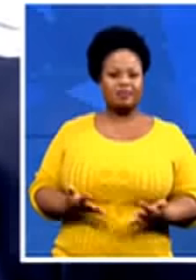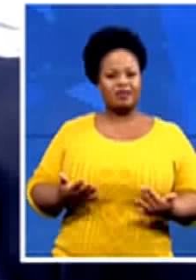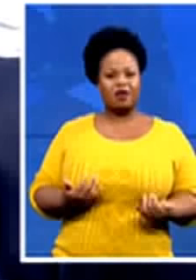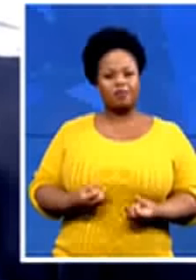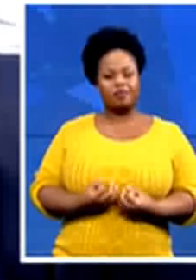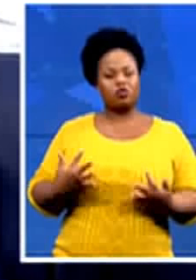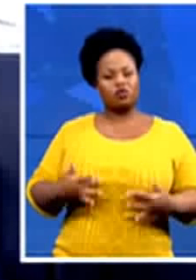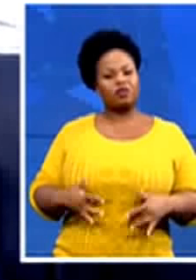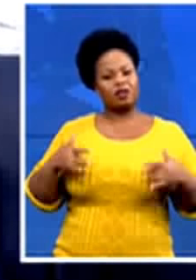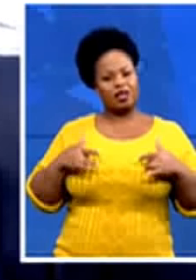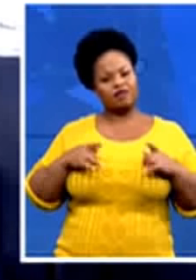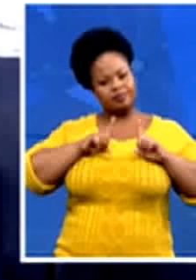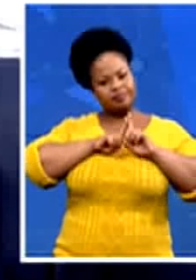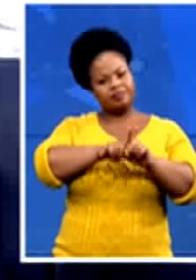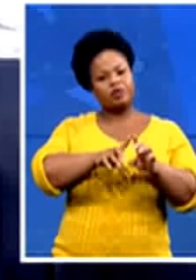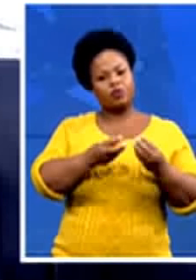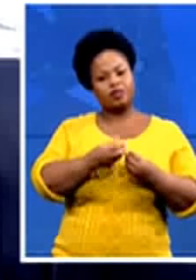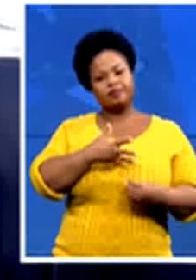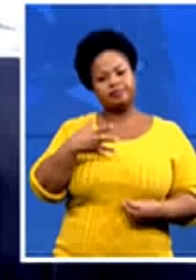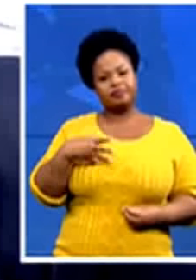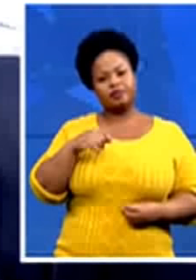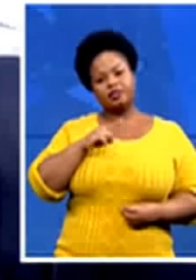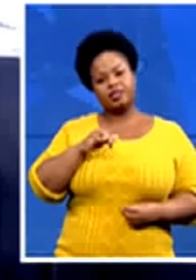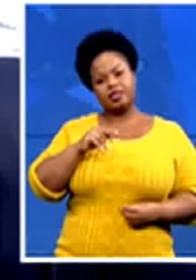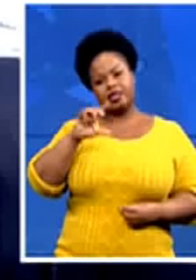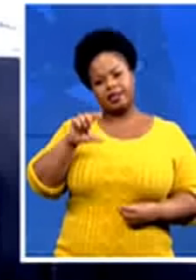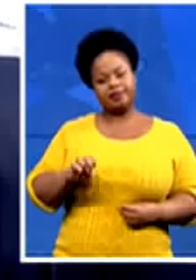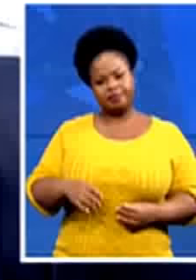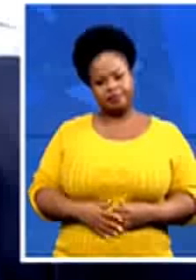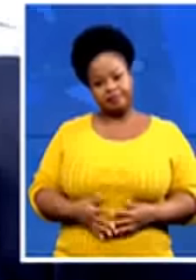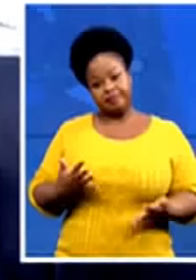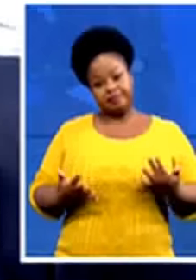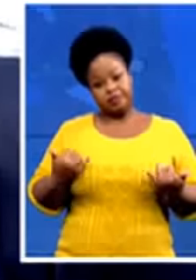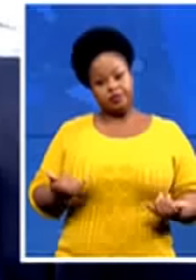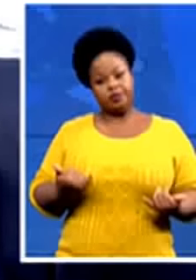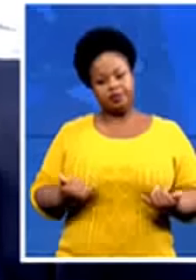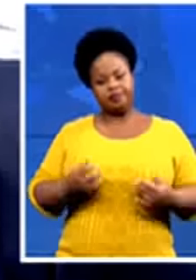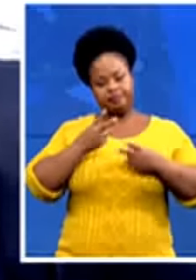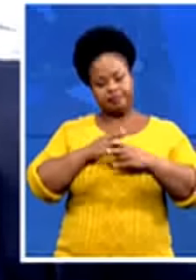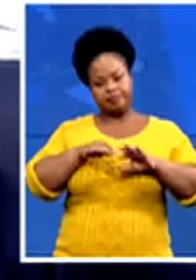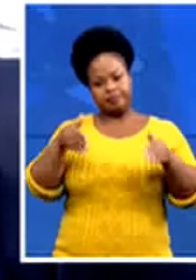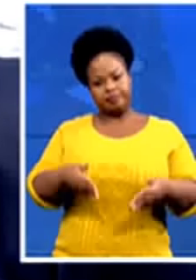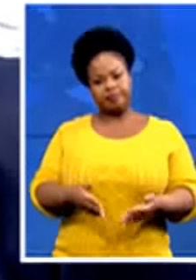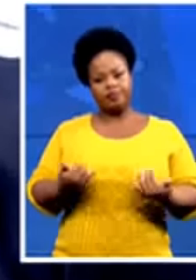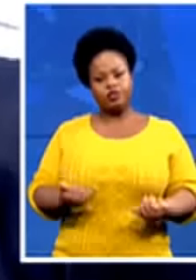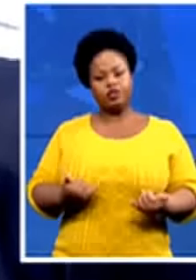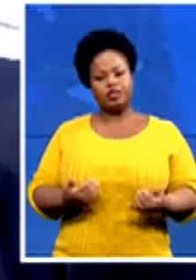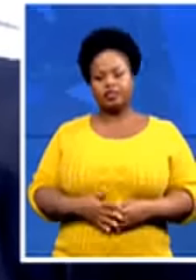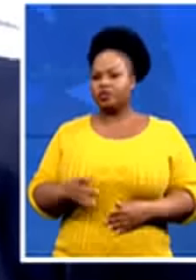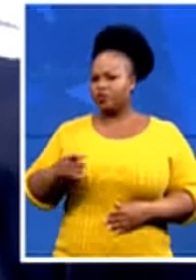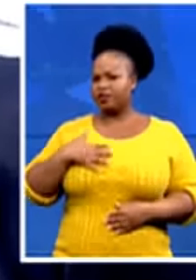umama uZanele kaMagwaza-Msibi. Mhlawumbe ke namhlanje njengoba ezobekwa endaweni yakhe yokugcina, kuthini kunina, kuthini